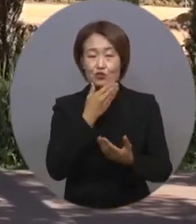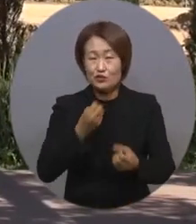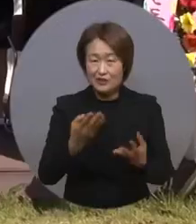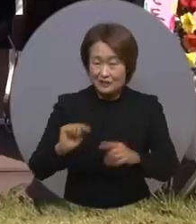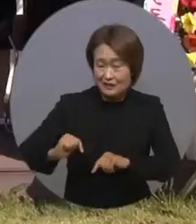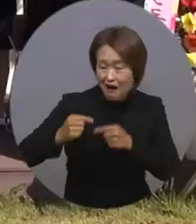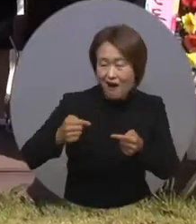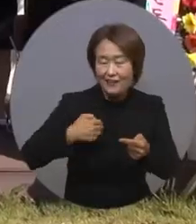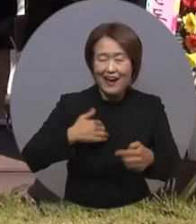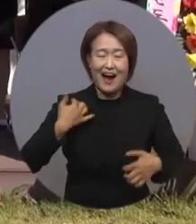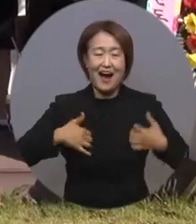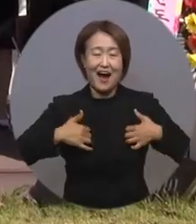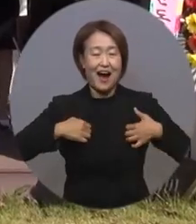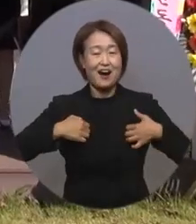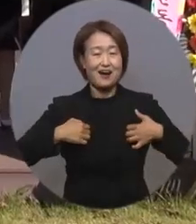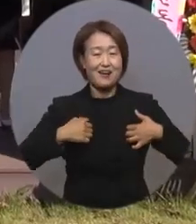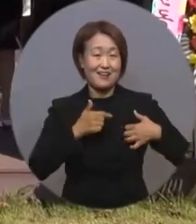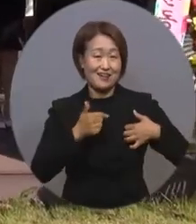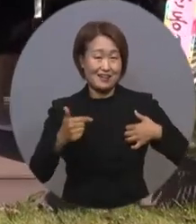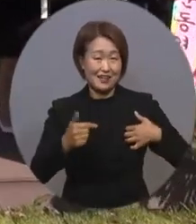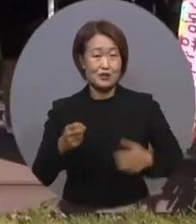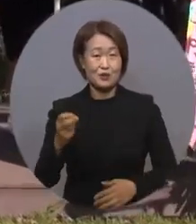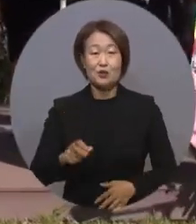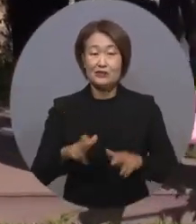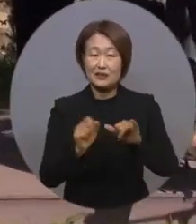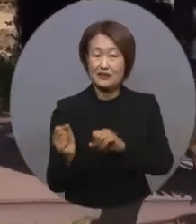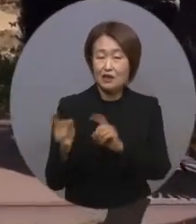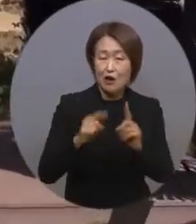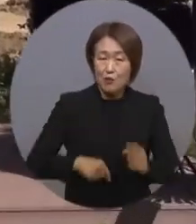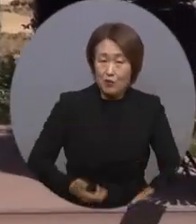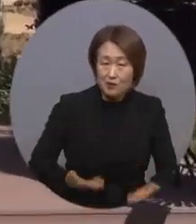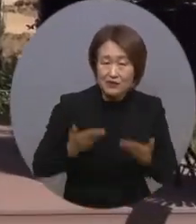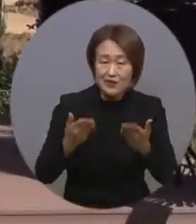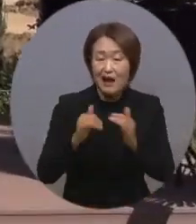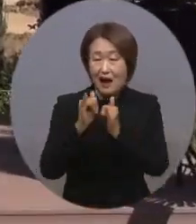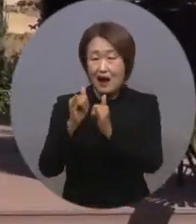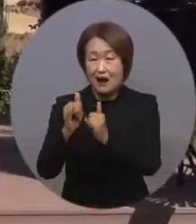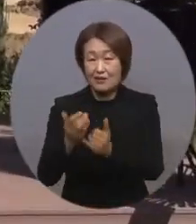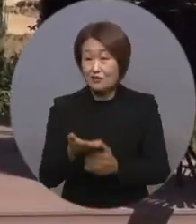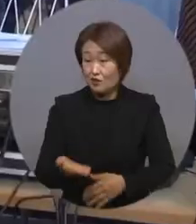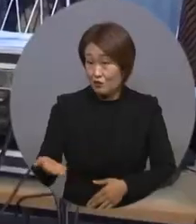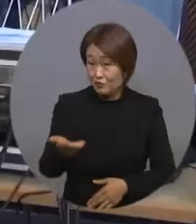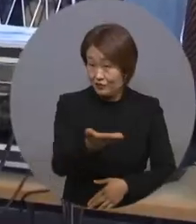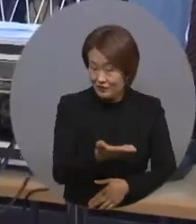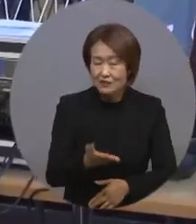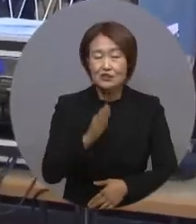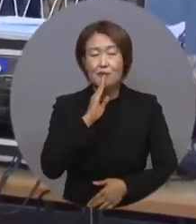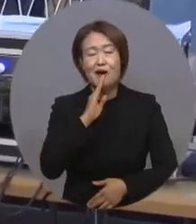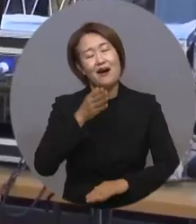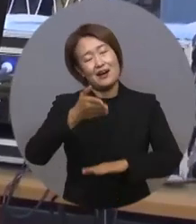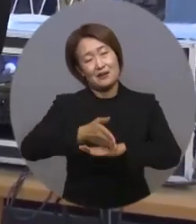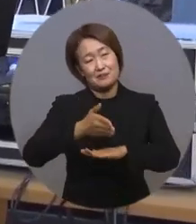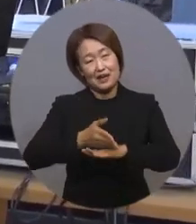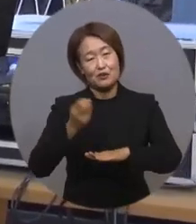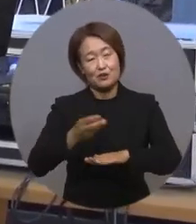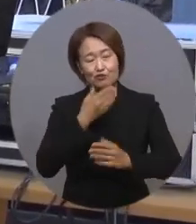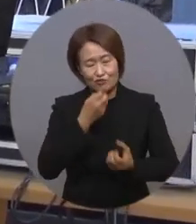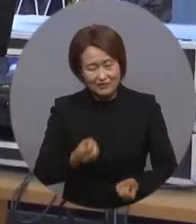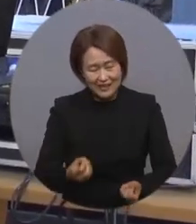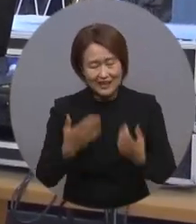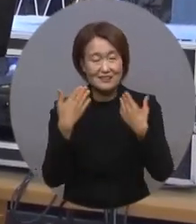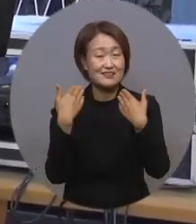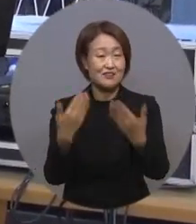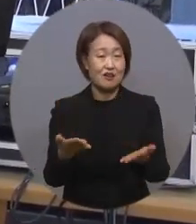참석하게 될 매우 기쁘다 장애인 재활 및 봉사의 앞장서 주신 수상자들께 다시 한번 진심어린 감사와 축하의 인사를